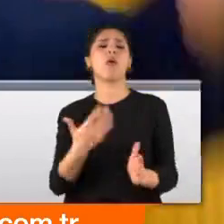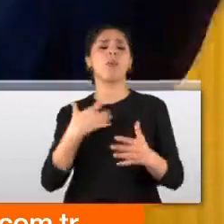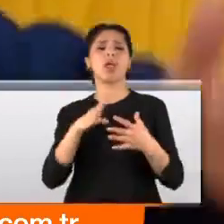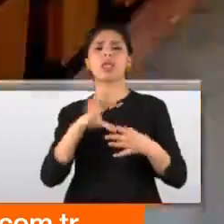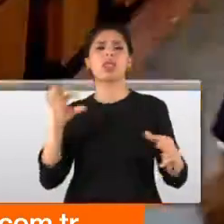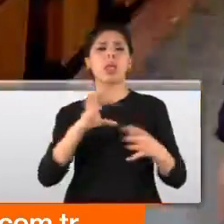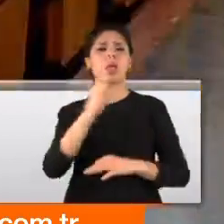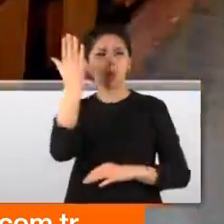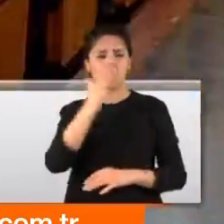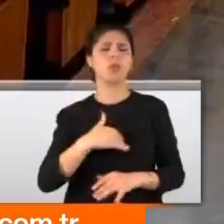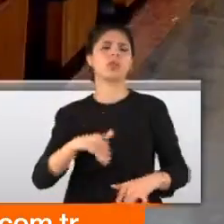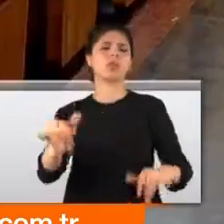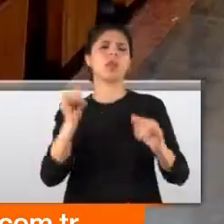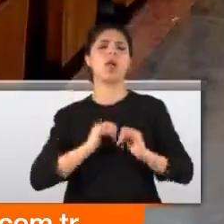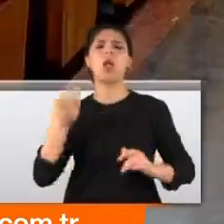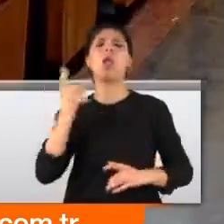da şükür ölmeyiz.